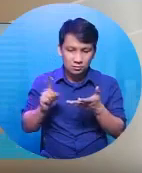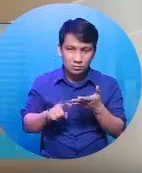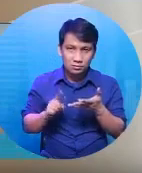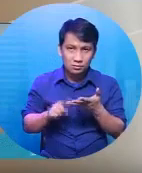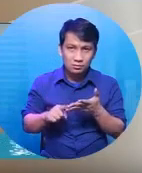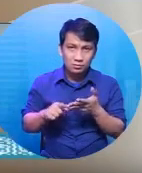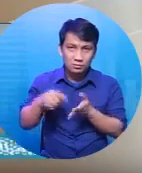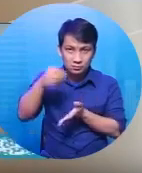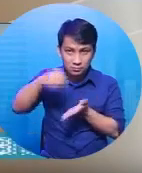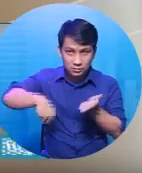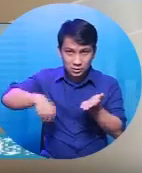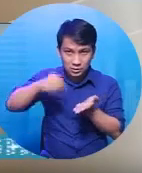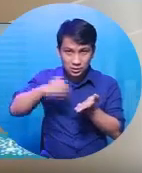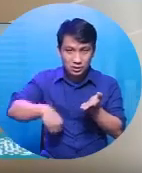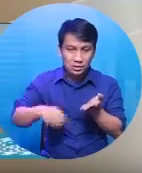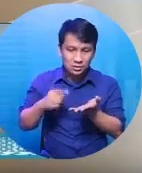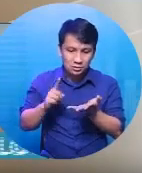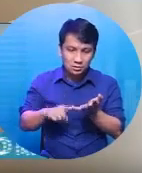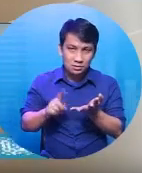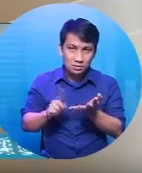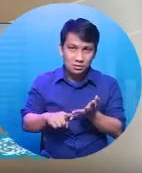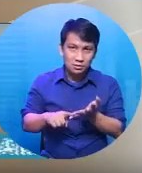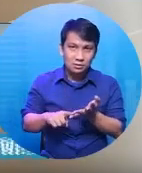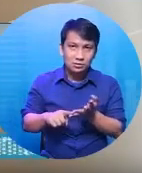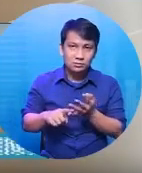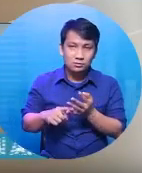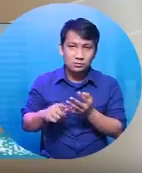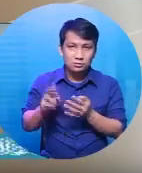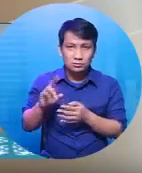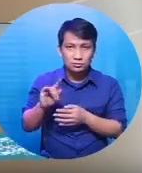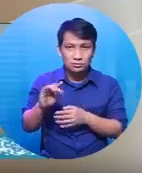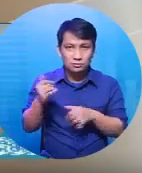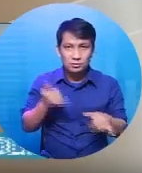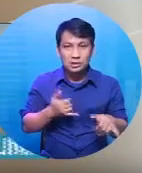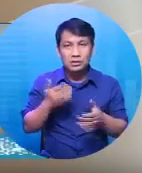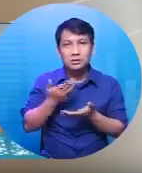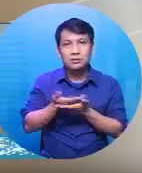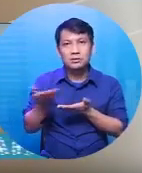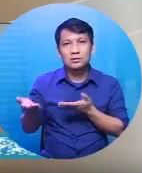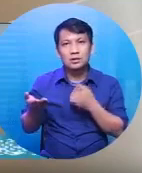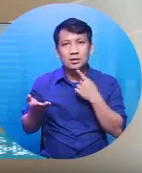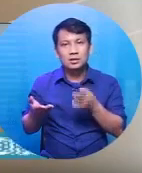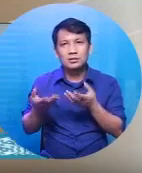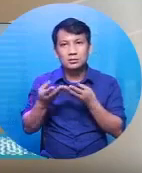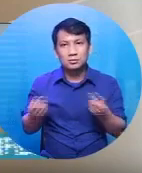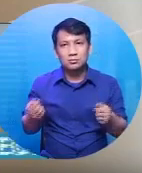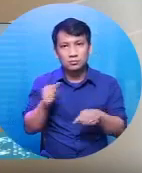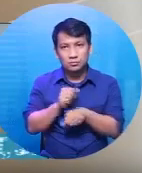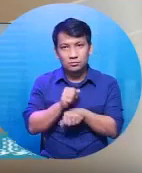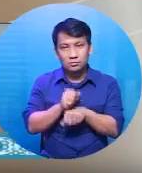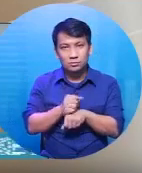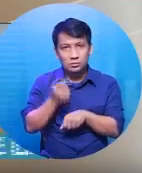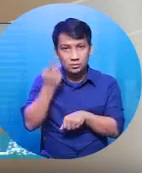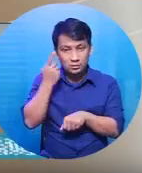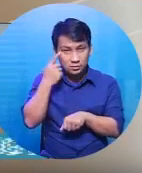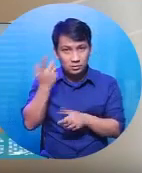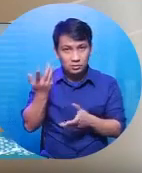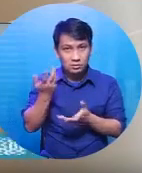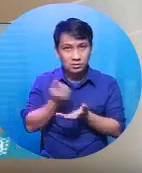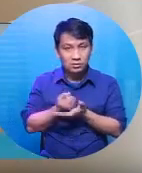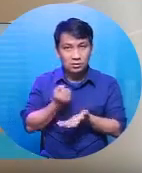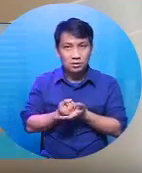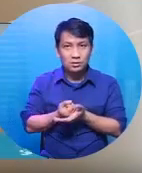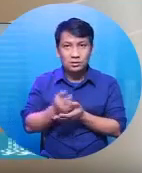yung credit card bills, nandiyan yung utility bills. Ang dami niyo pong bayarin. Ngayon, Nay, nawalan siya ng trabaho. Akala niyo ba, Nay, kung halimbawa ang sweldo niya